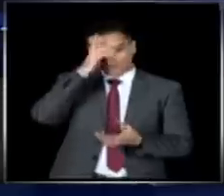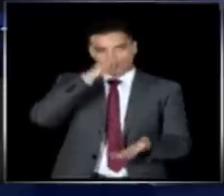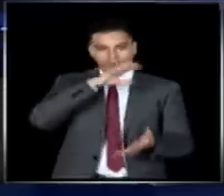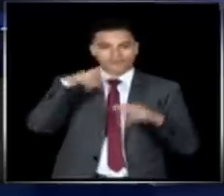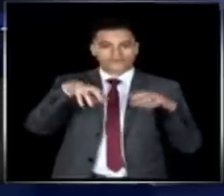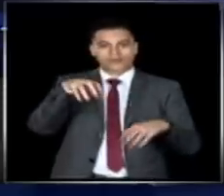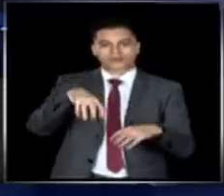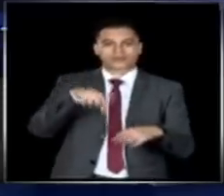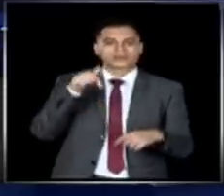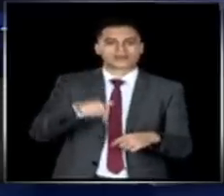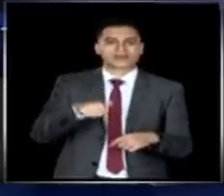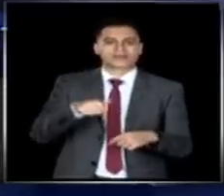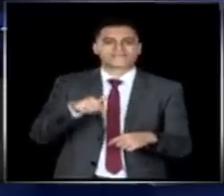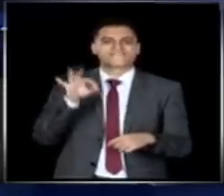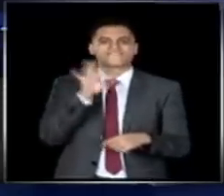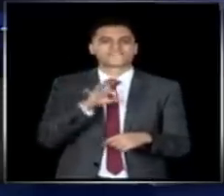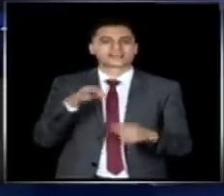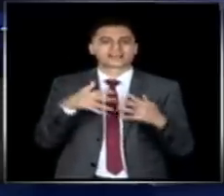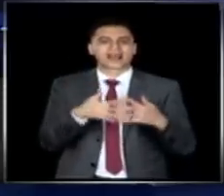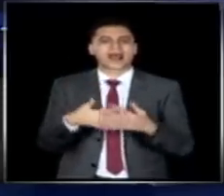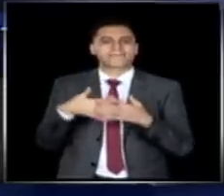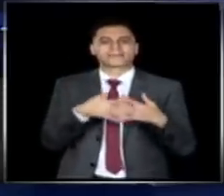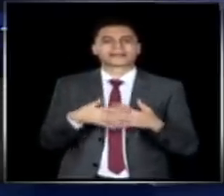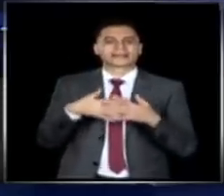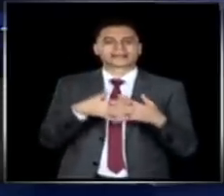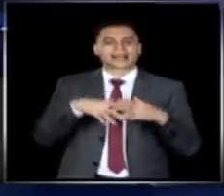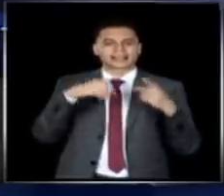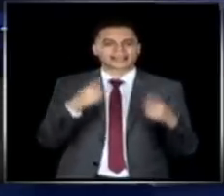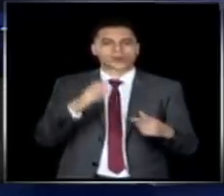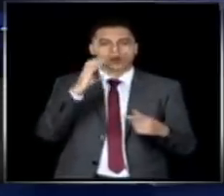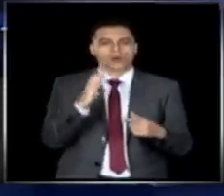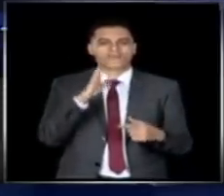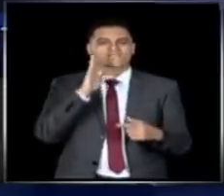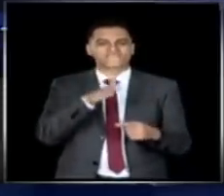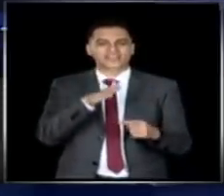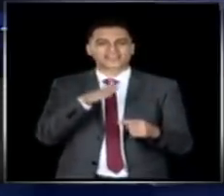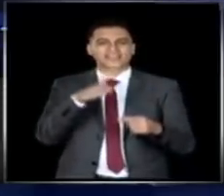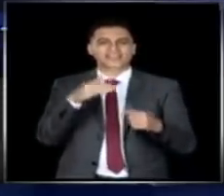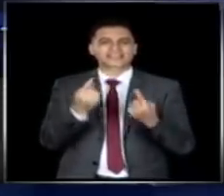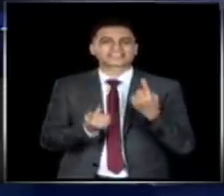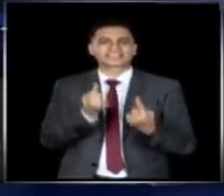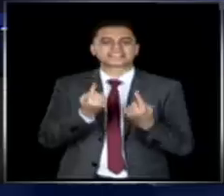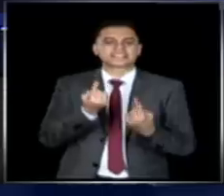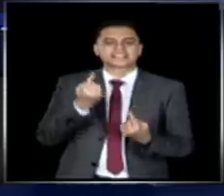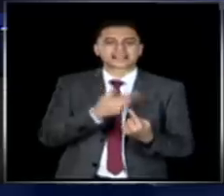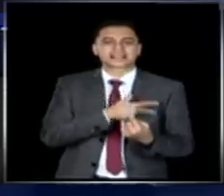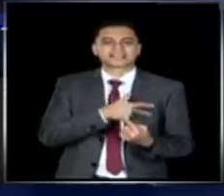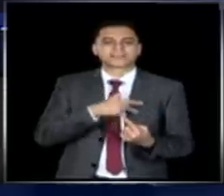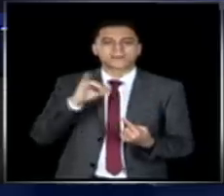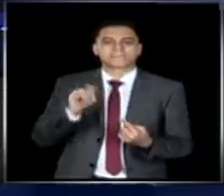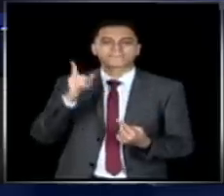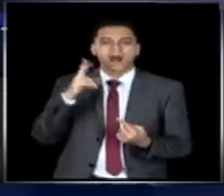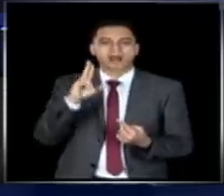جغرافيا. إلى أي من دول أمريكا الجنوبية تتبع جزيرة